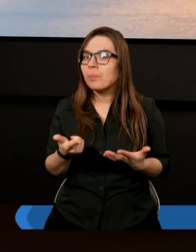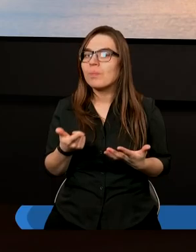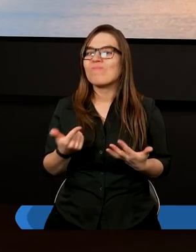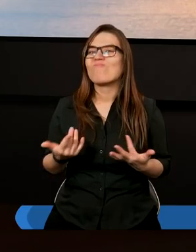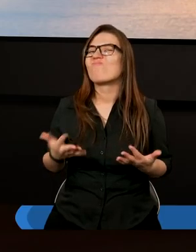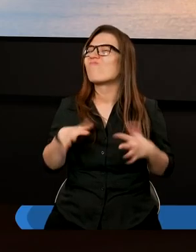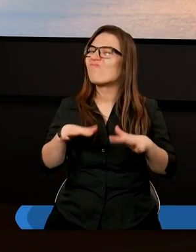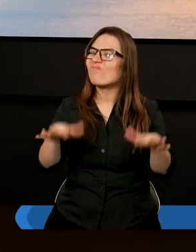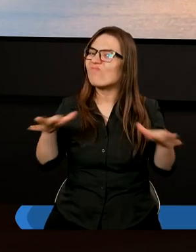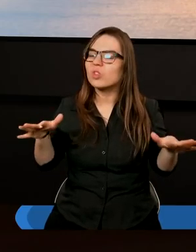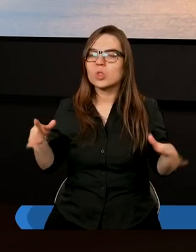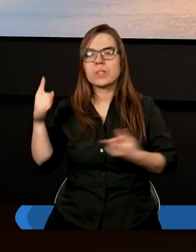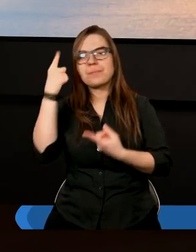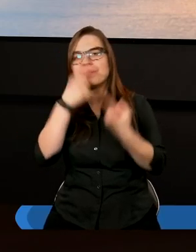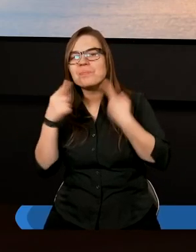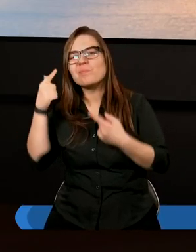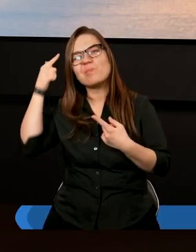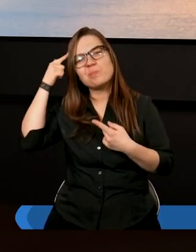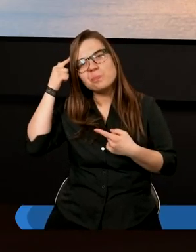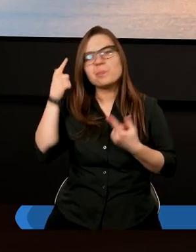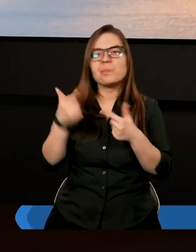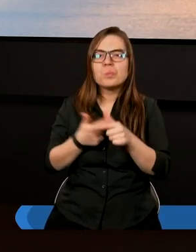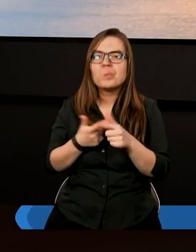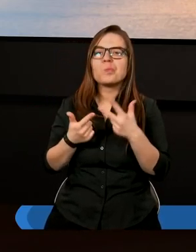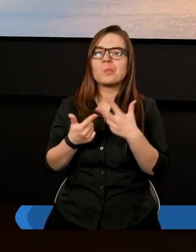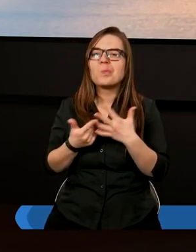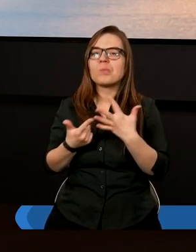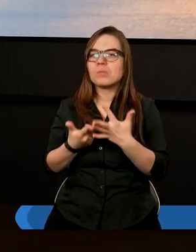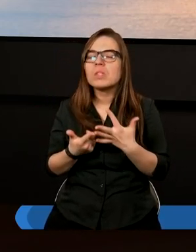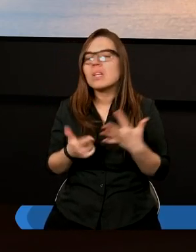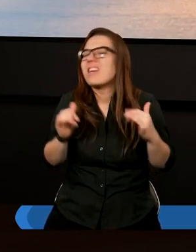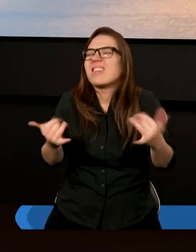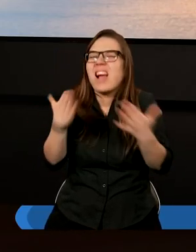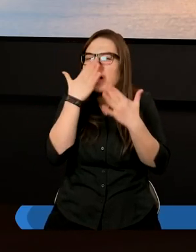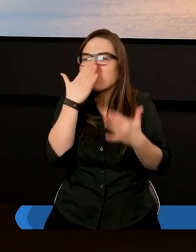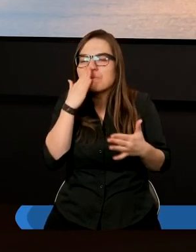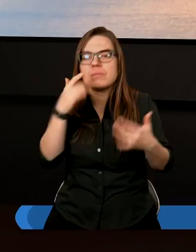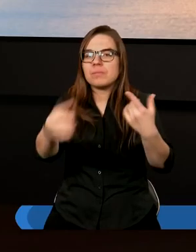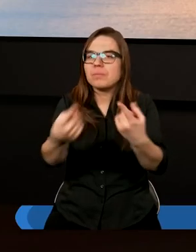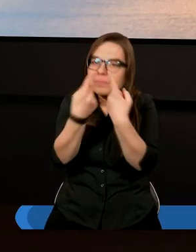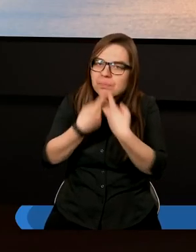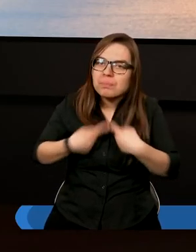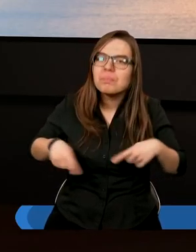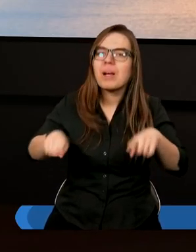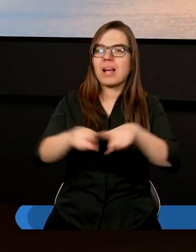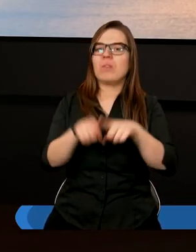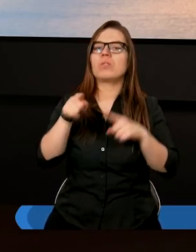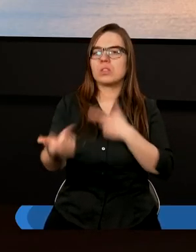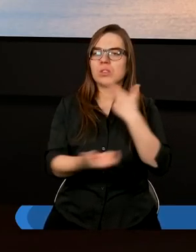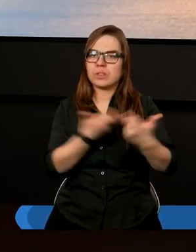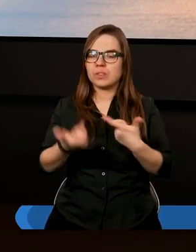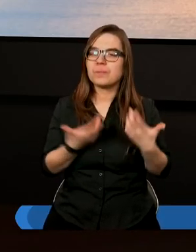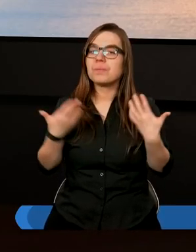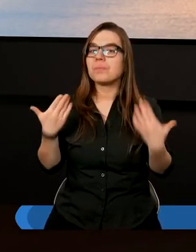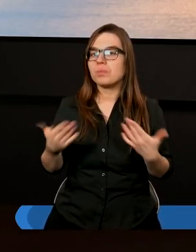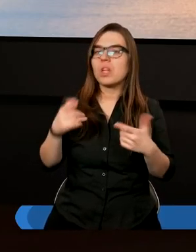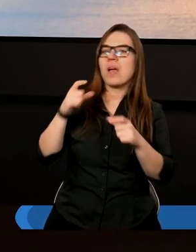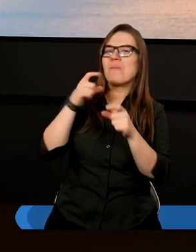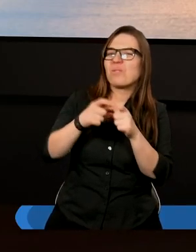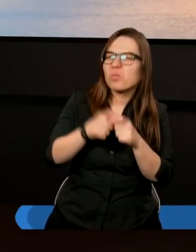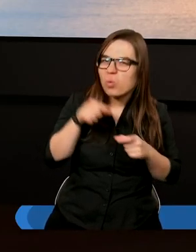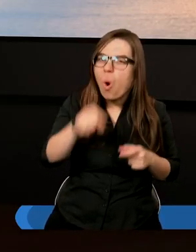wiele mamy myśli, w jaki sposób mamy to pełnić. W Słowie Bożym,